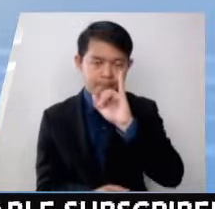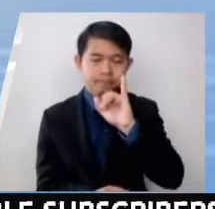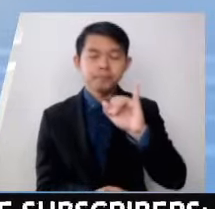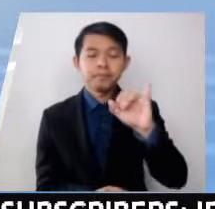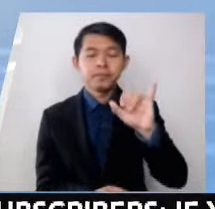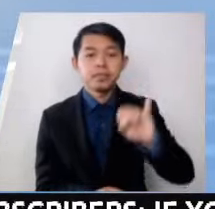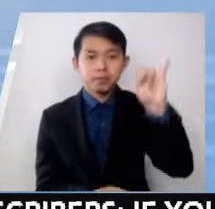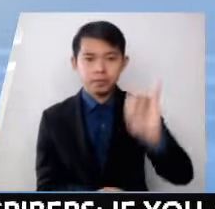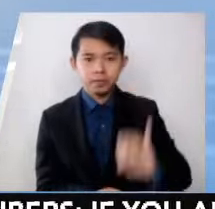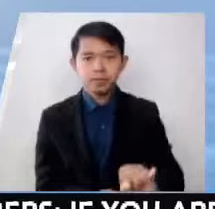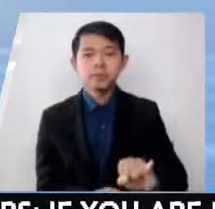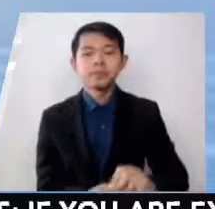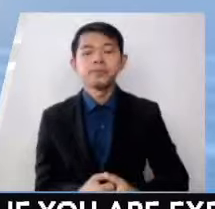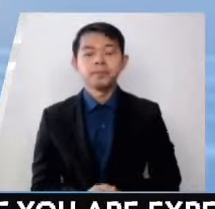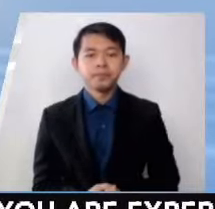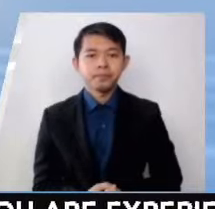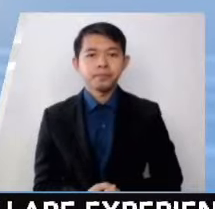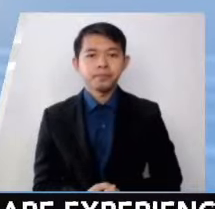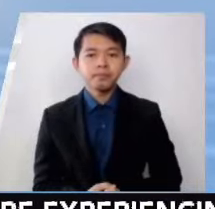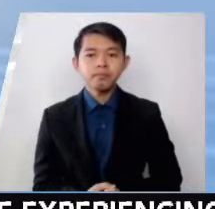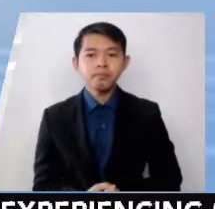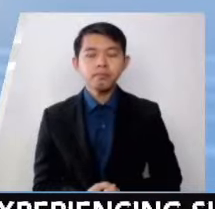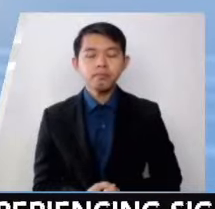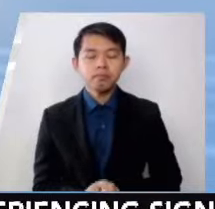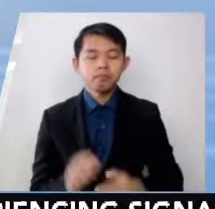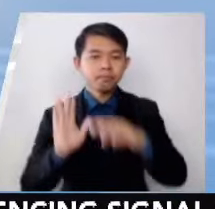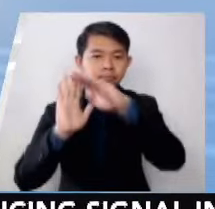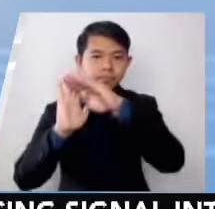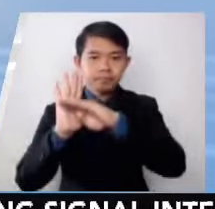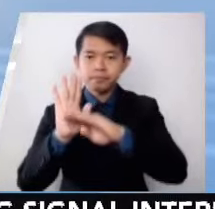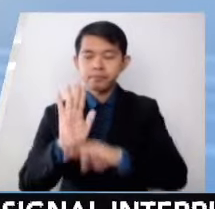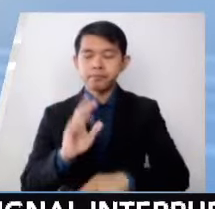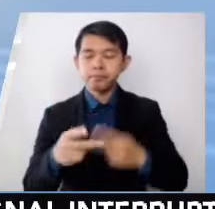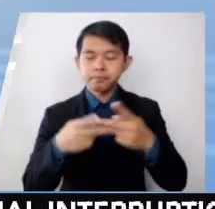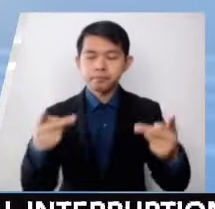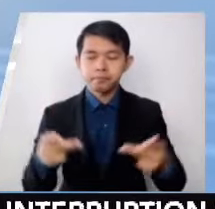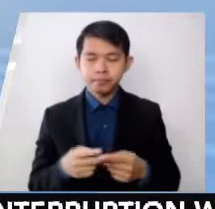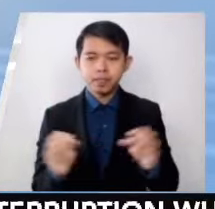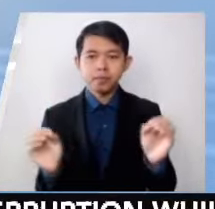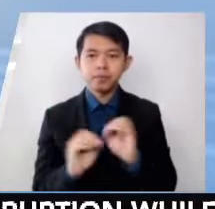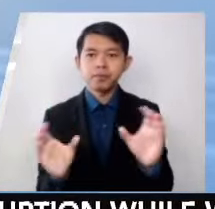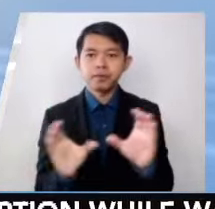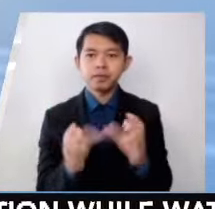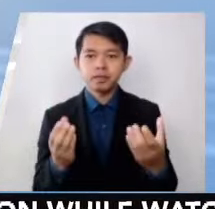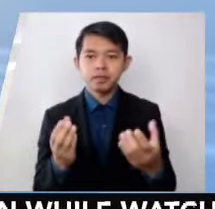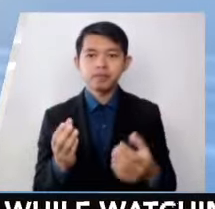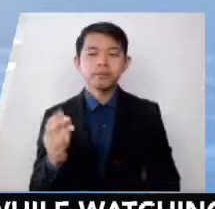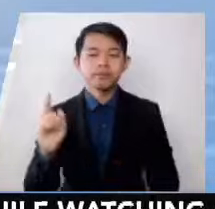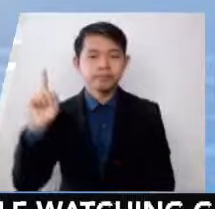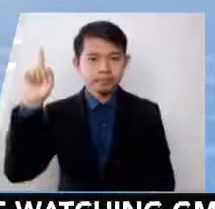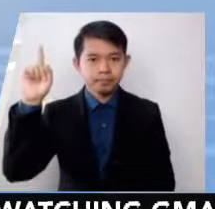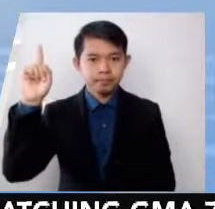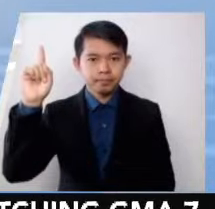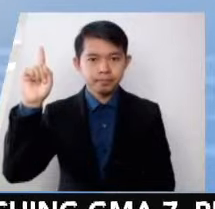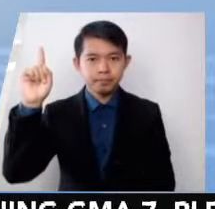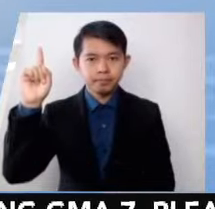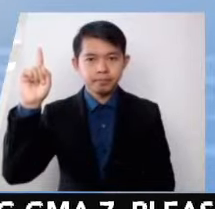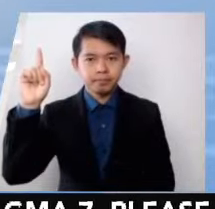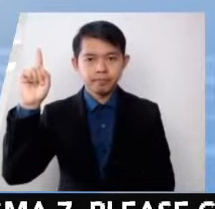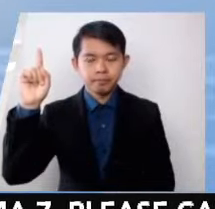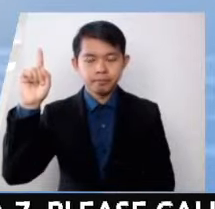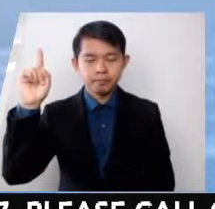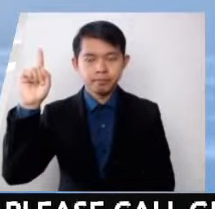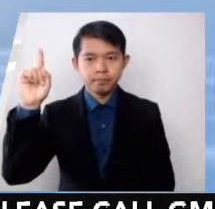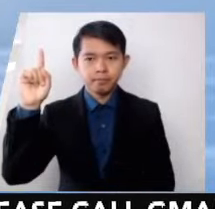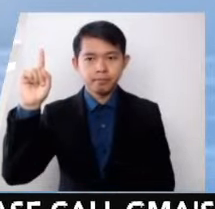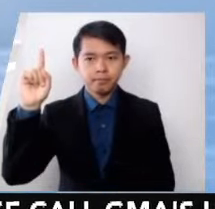Camarines Sur, Camarines Norte, Quirino Province, Ilocos Norte, Bataan, Pangasinan, Tarlac at Apayao.